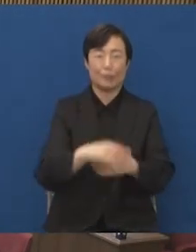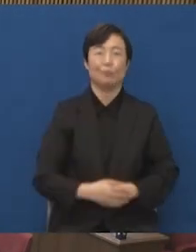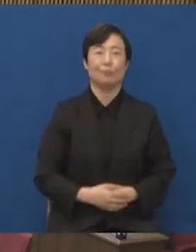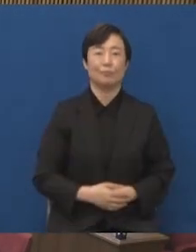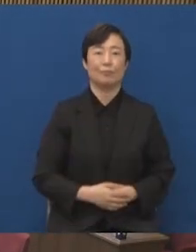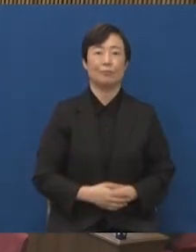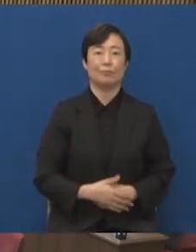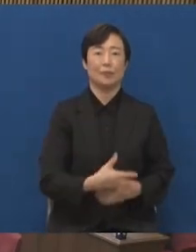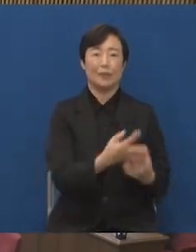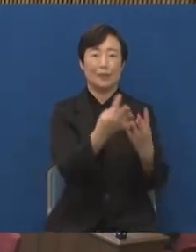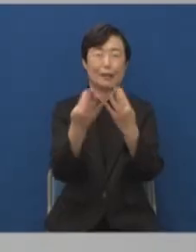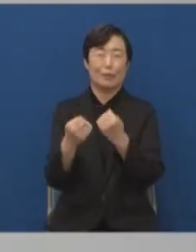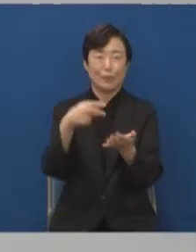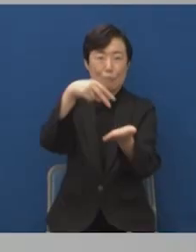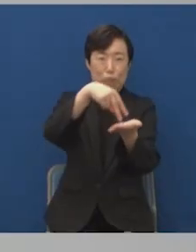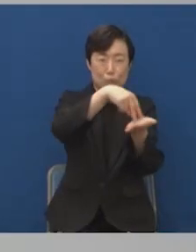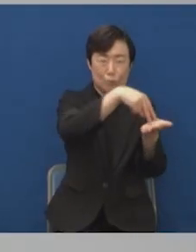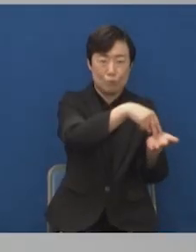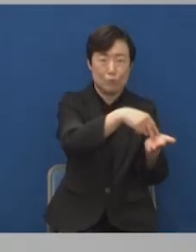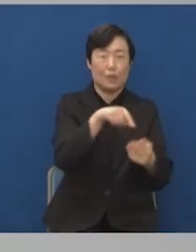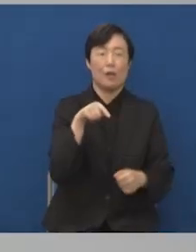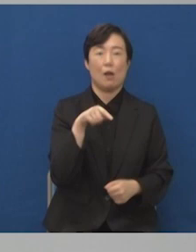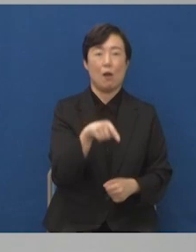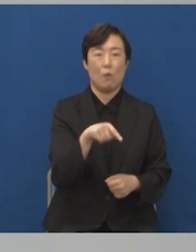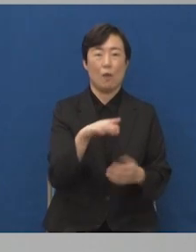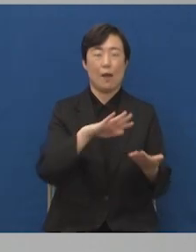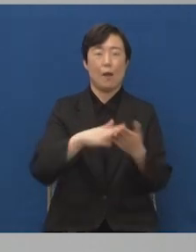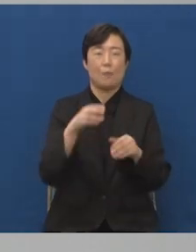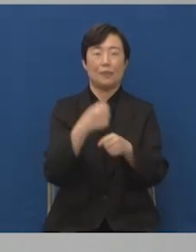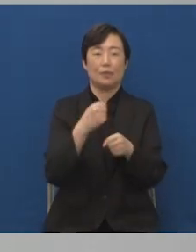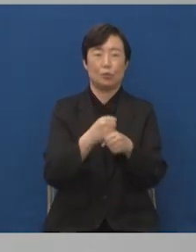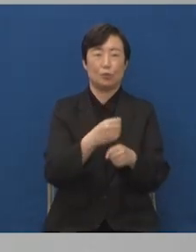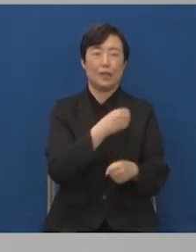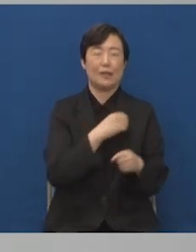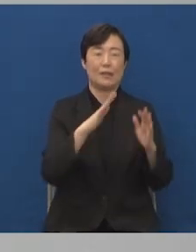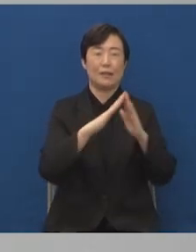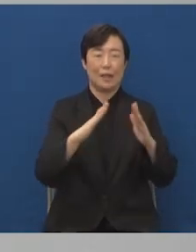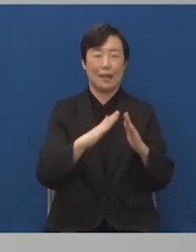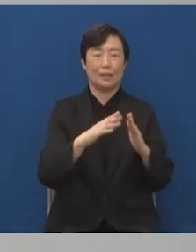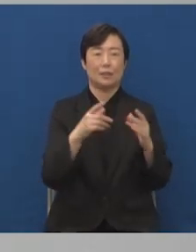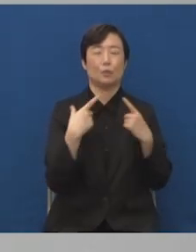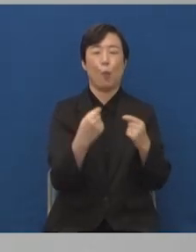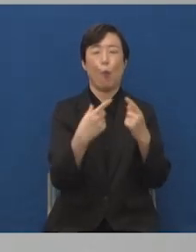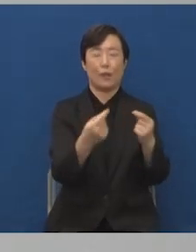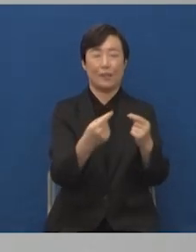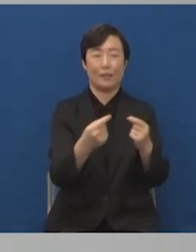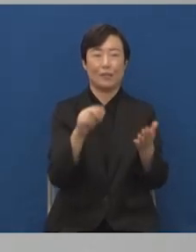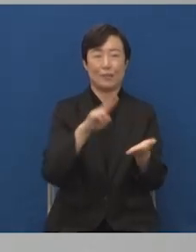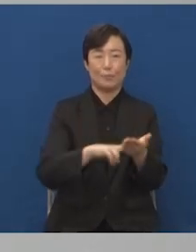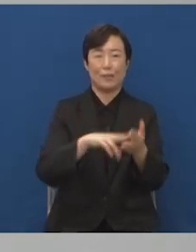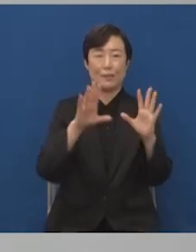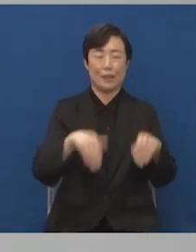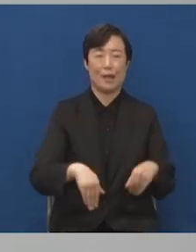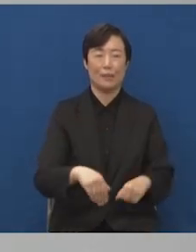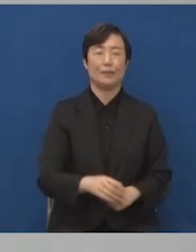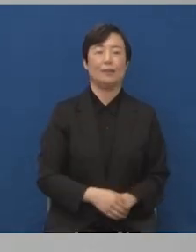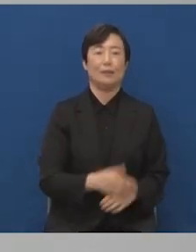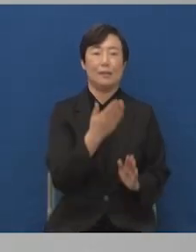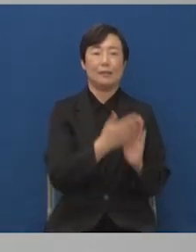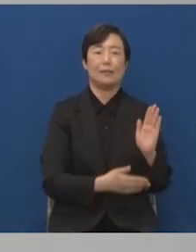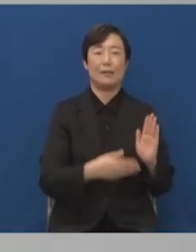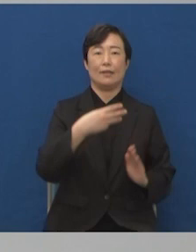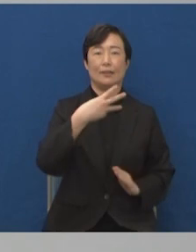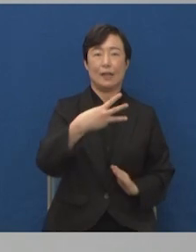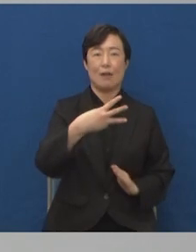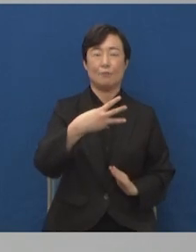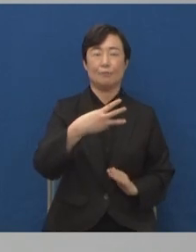多数であります。よって本件はまちづくり委員会報告書のとおり決しました。日程第3ないし日程第